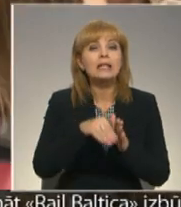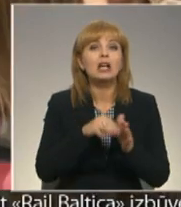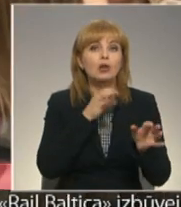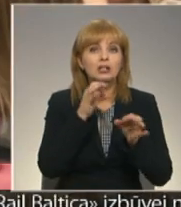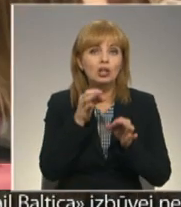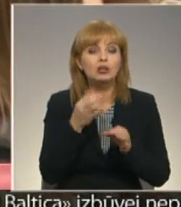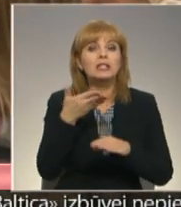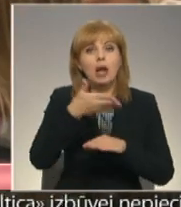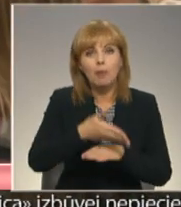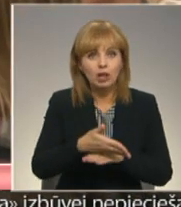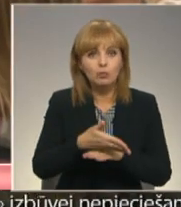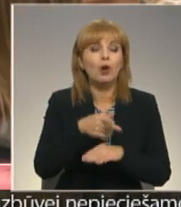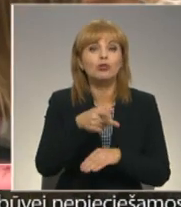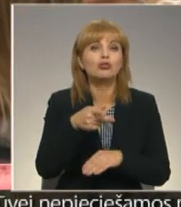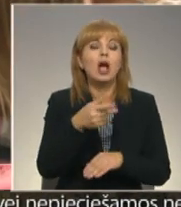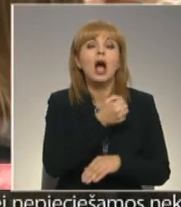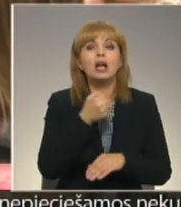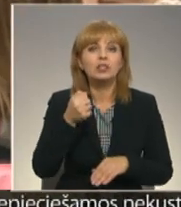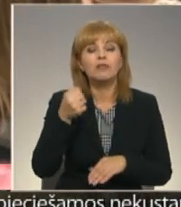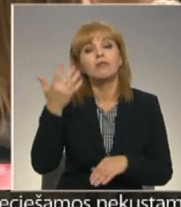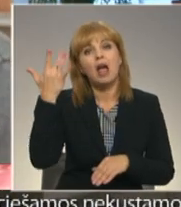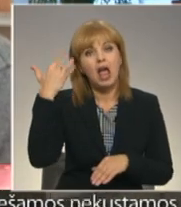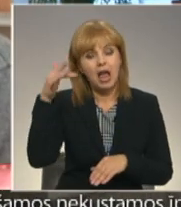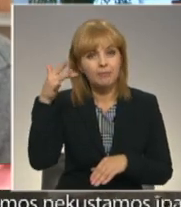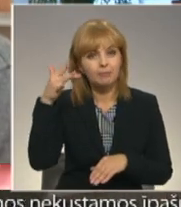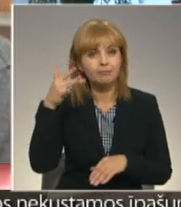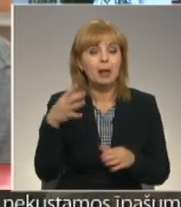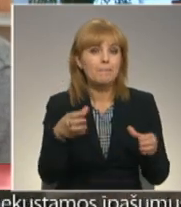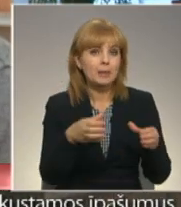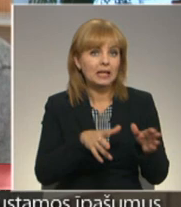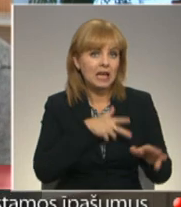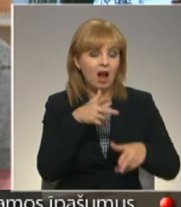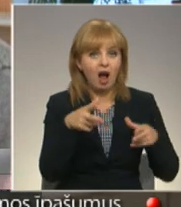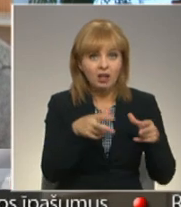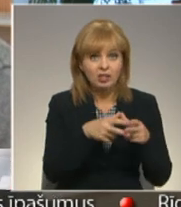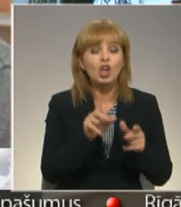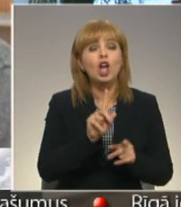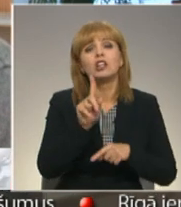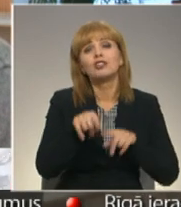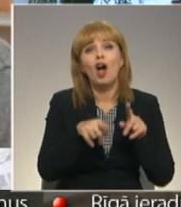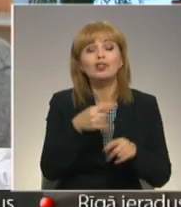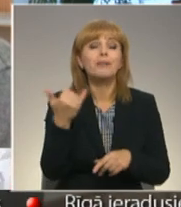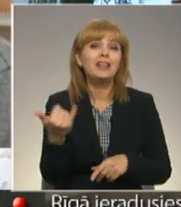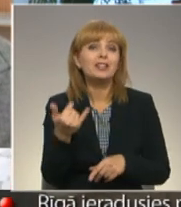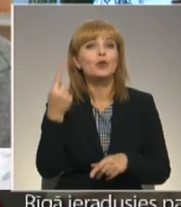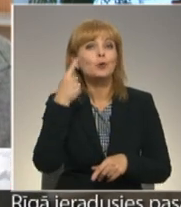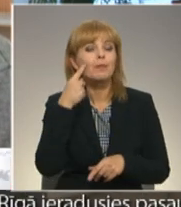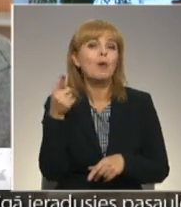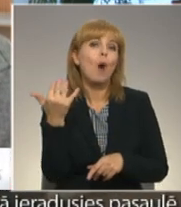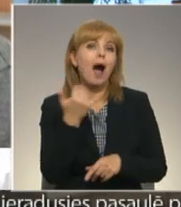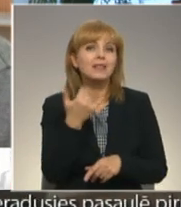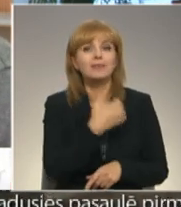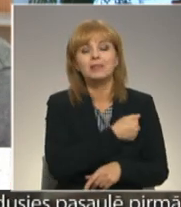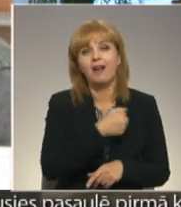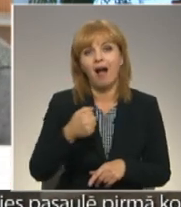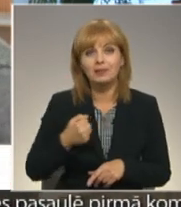ciemos atbraukušajiem karavīriem no ASV 173. brigādes. Es domāju, dažiem ir ļoti interesanti uzzināt, ar ko nodarbojas ārzemes